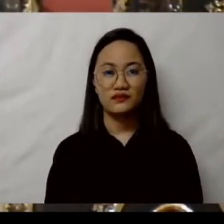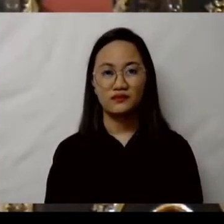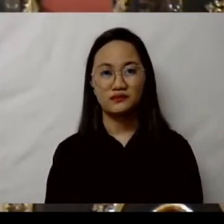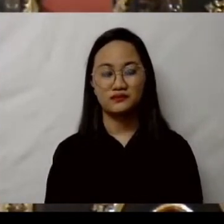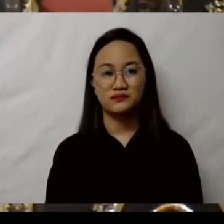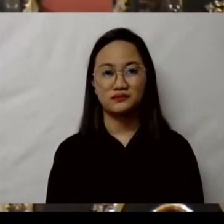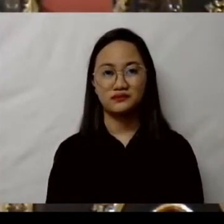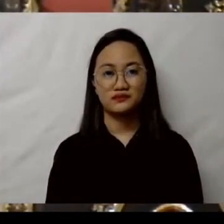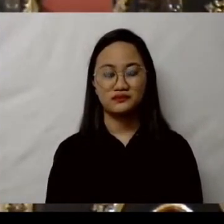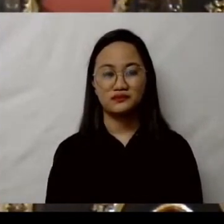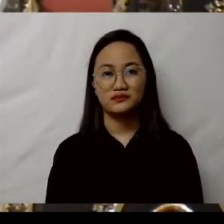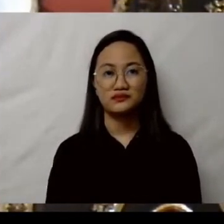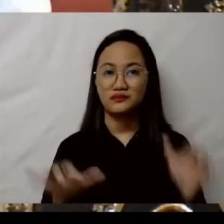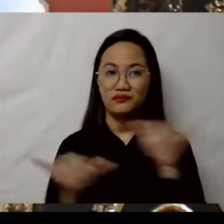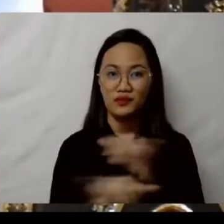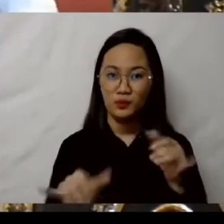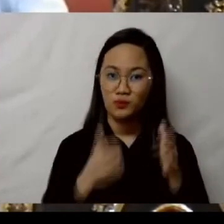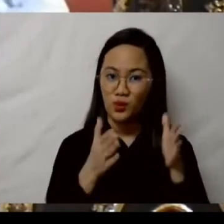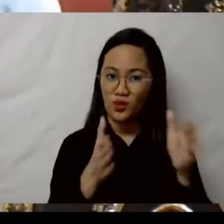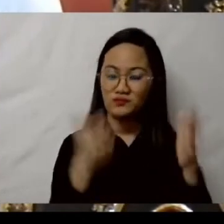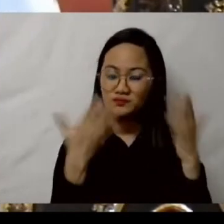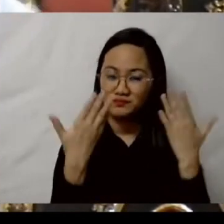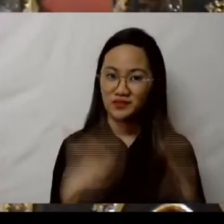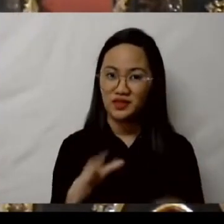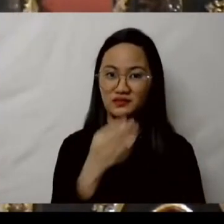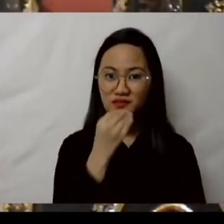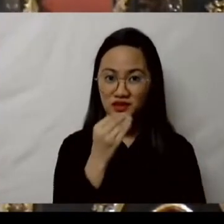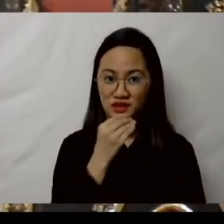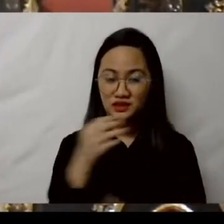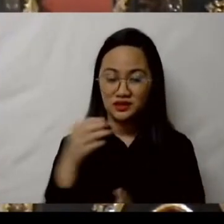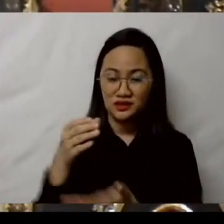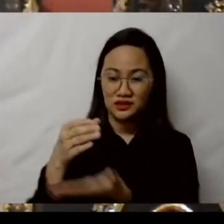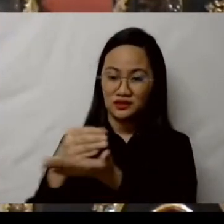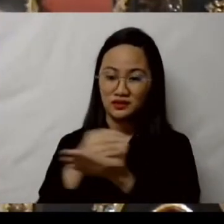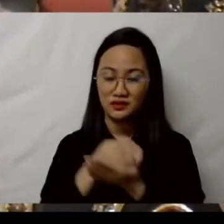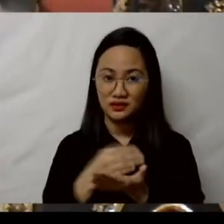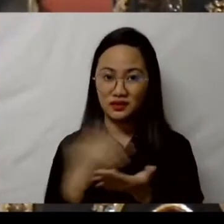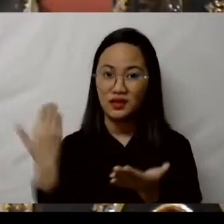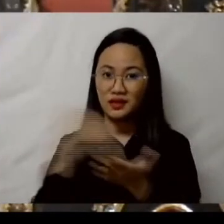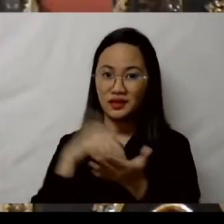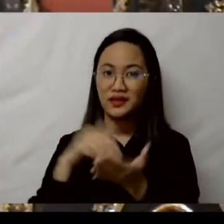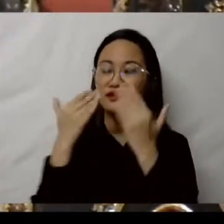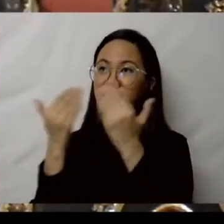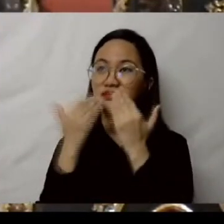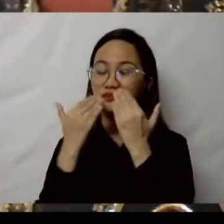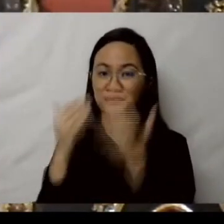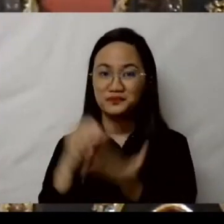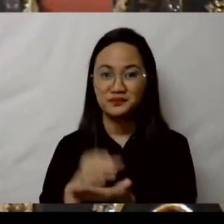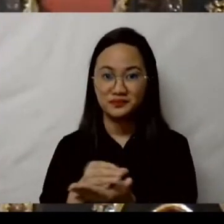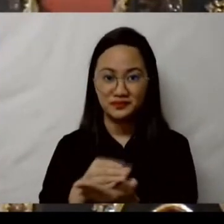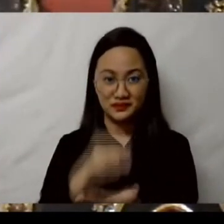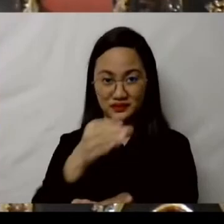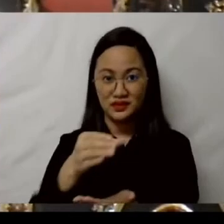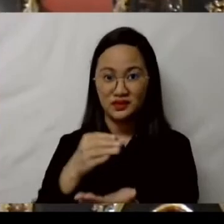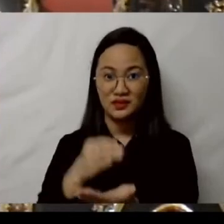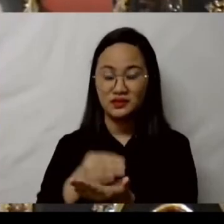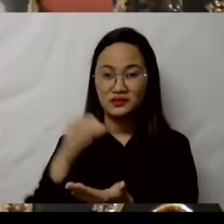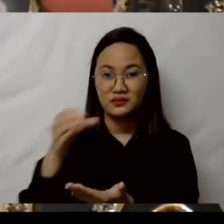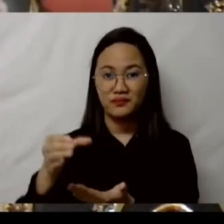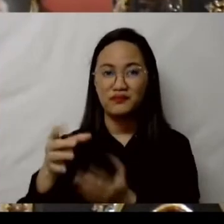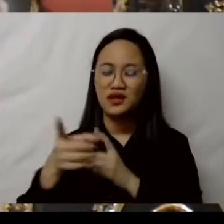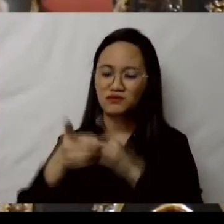Gayun din naman nung matapos ang hapunan, hinawakan niya ang kalis. Muli kanyang pinasalamatan. Inaabot niya ang kalis sa kanyang mga alagad